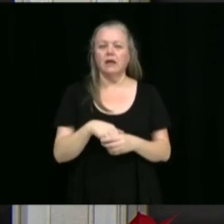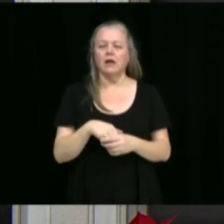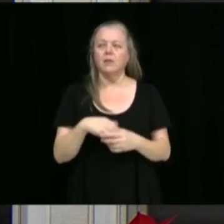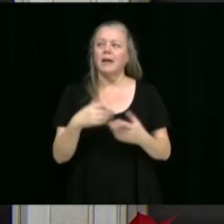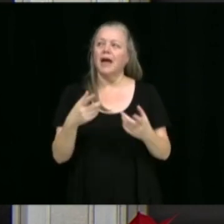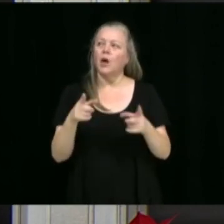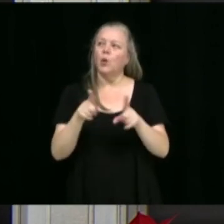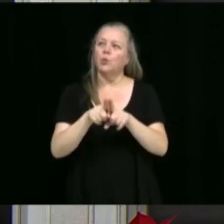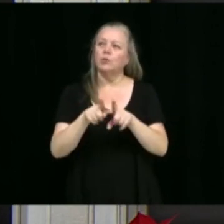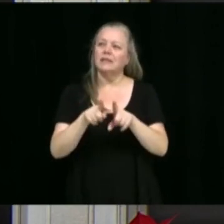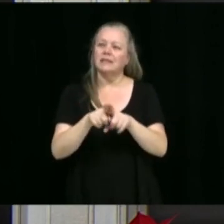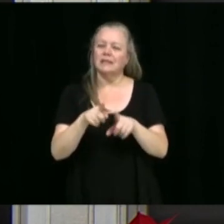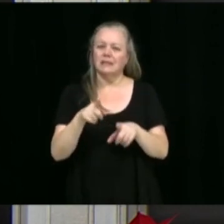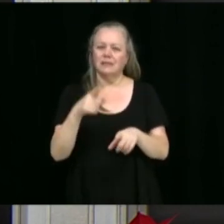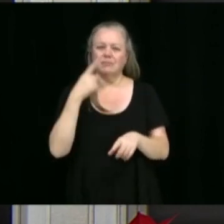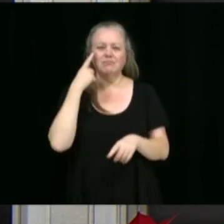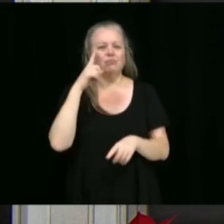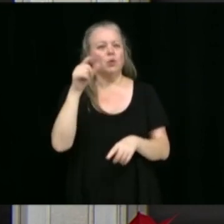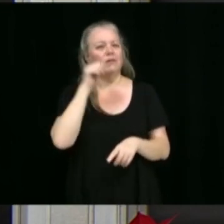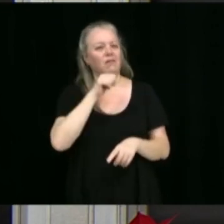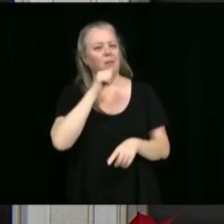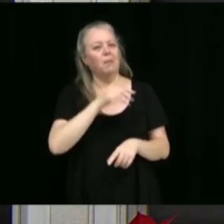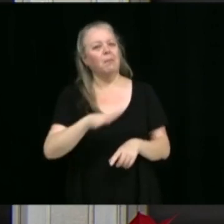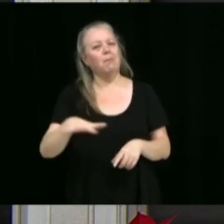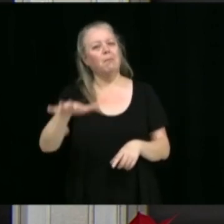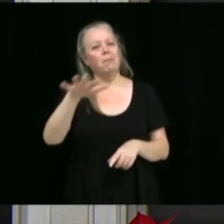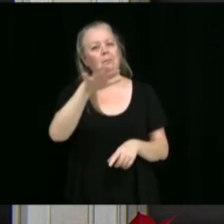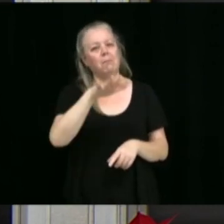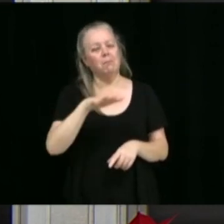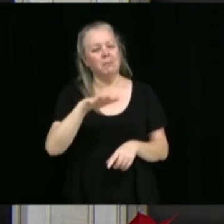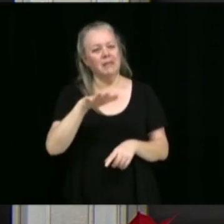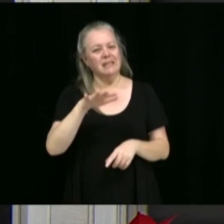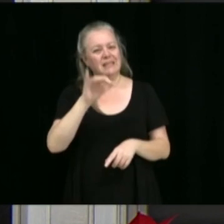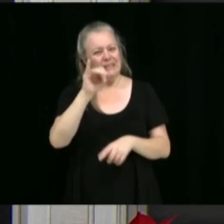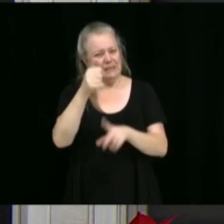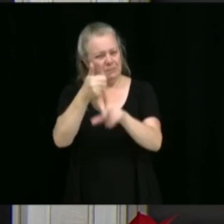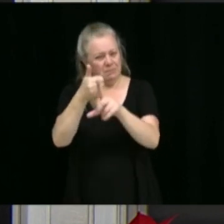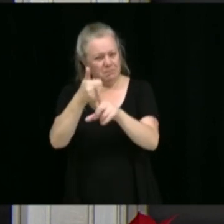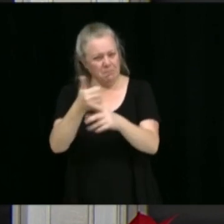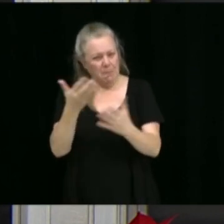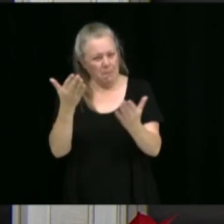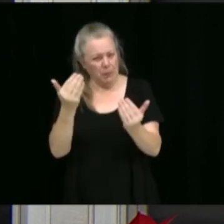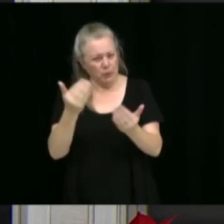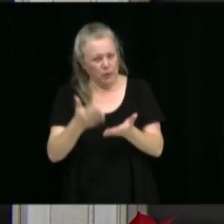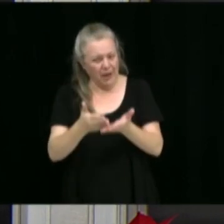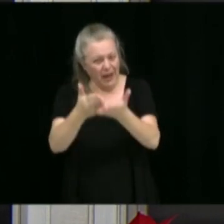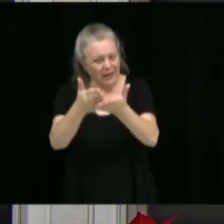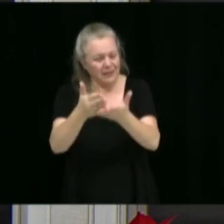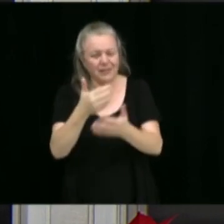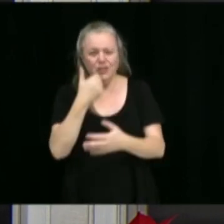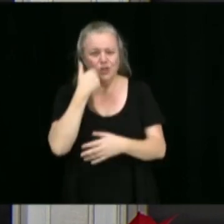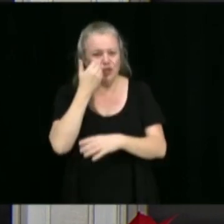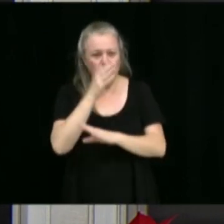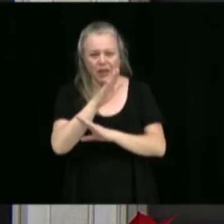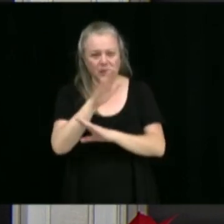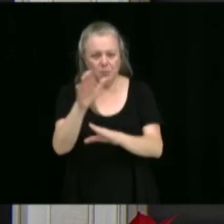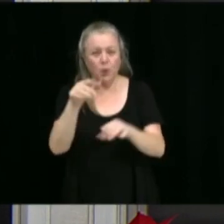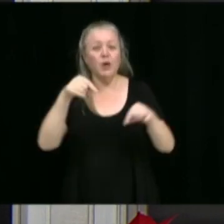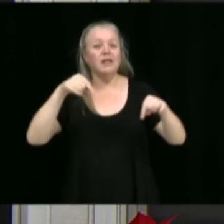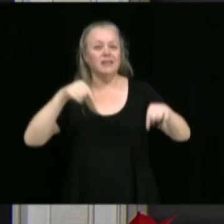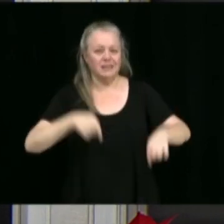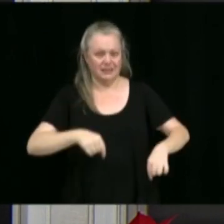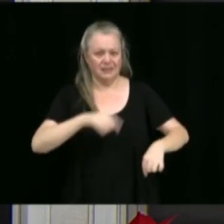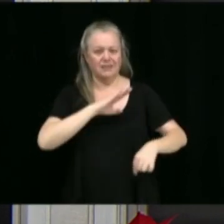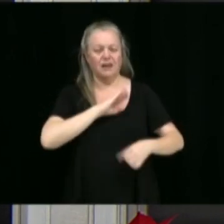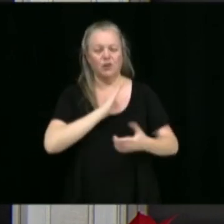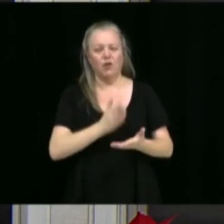aussi auprès des femmes qui ont besoin d'assistance, de ne pas hésiter à faire appel à nos ressources. Il y a